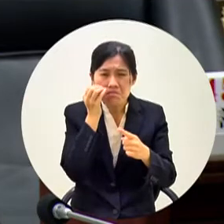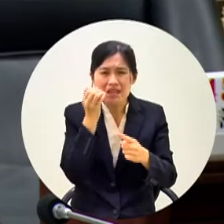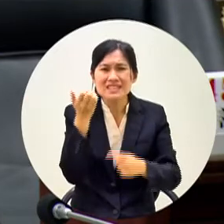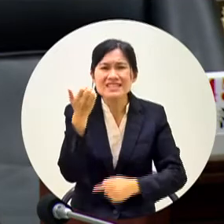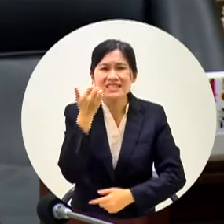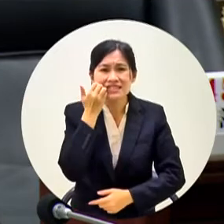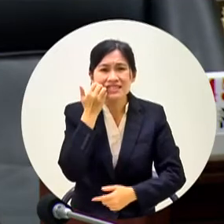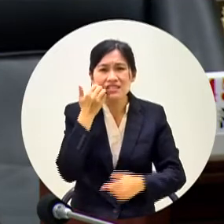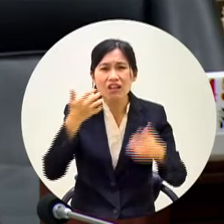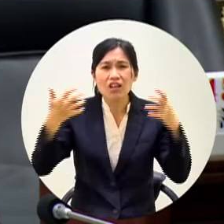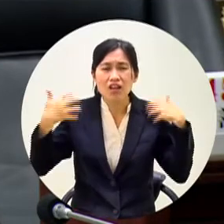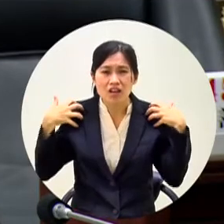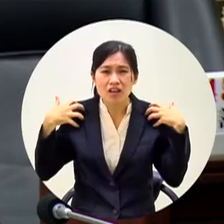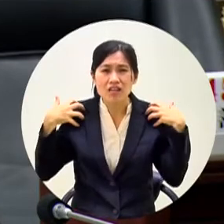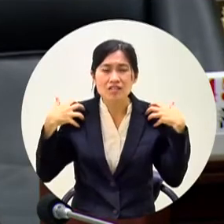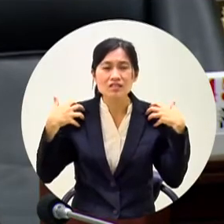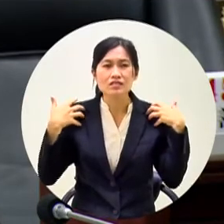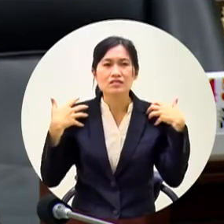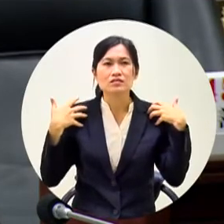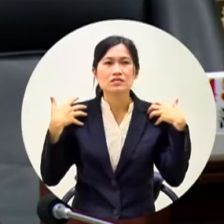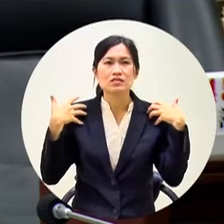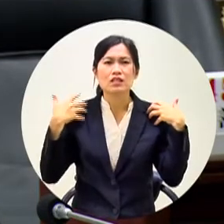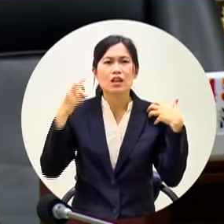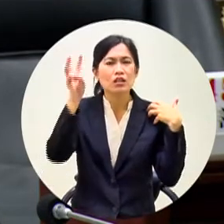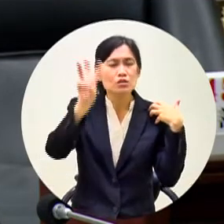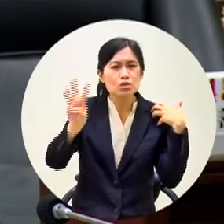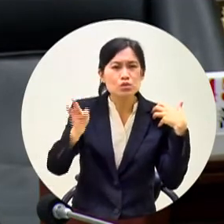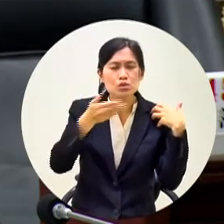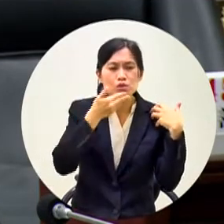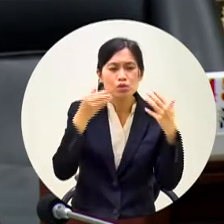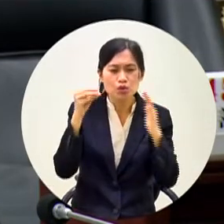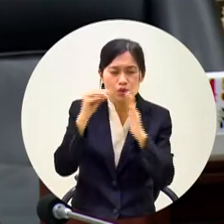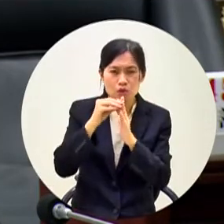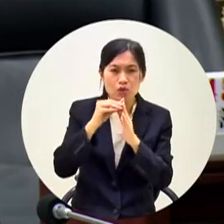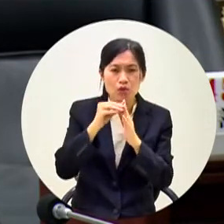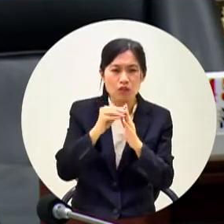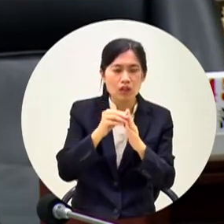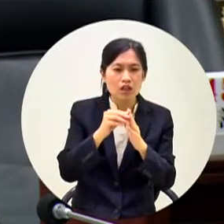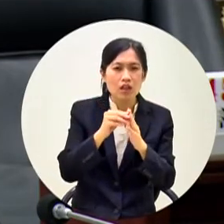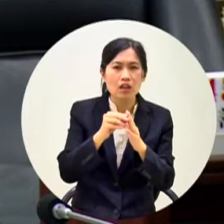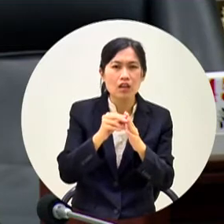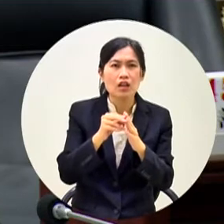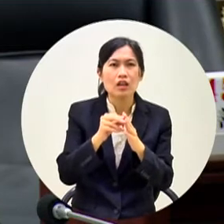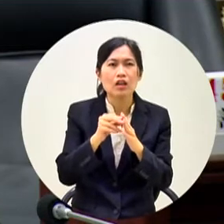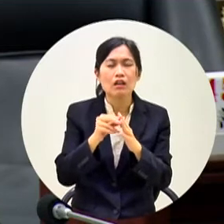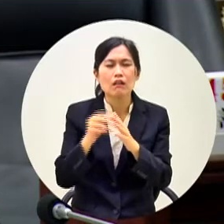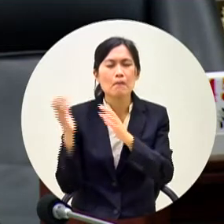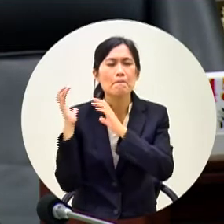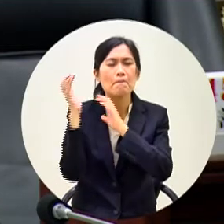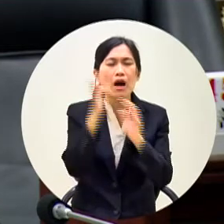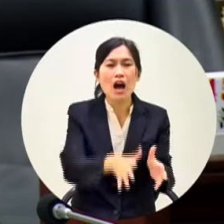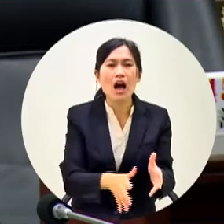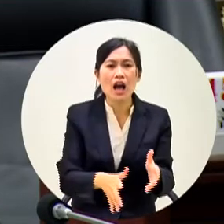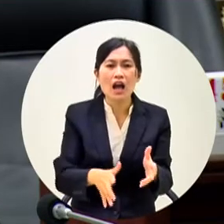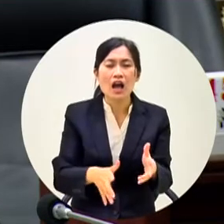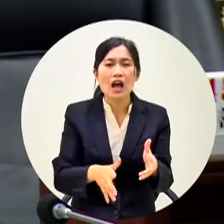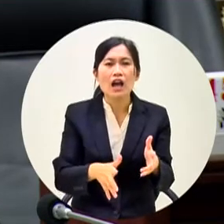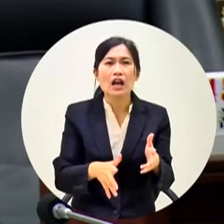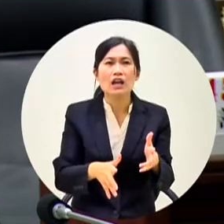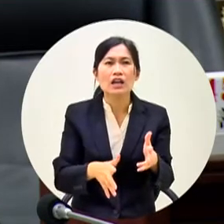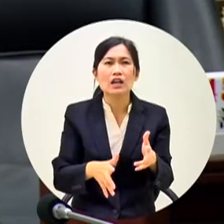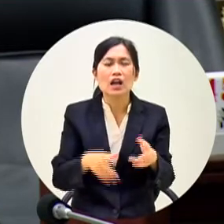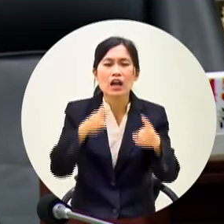人要来处理这条嘛？恁拄啊水利局甲干务局拄啊小下体啦，吼啊是毋是